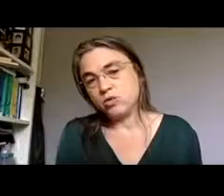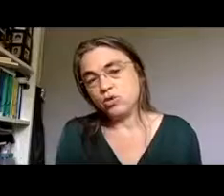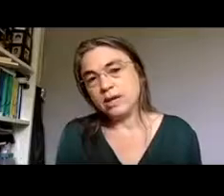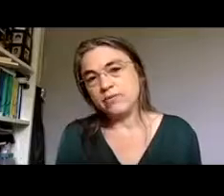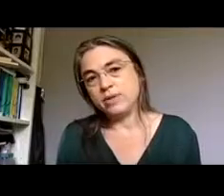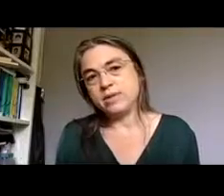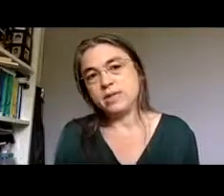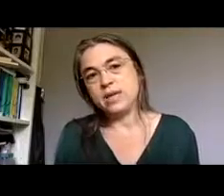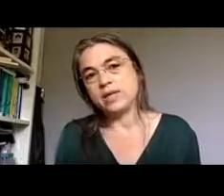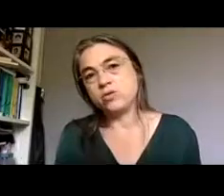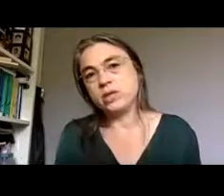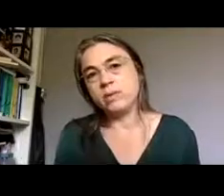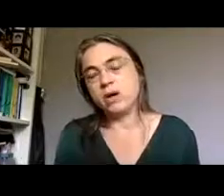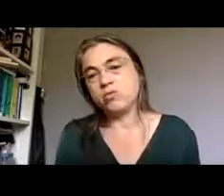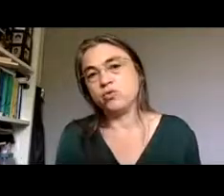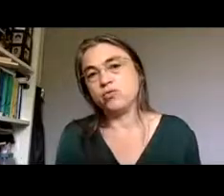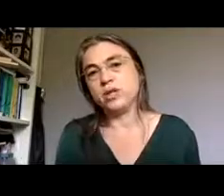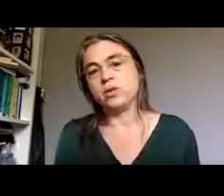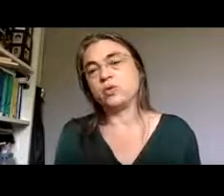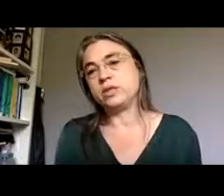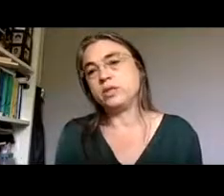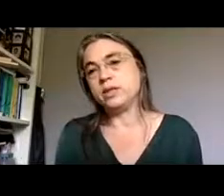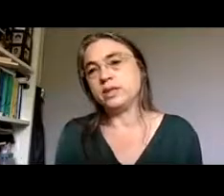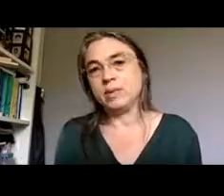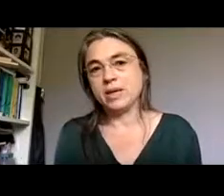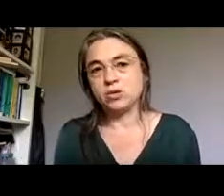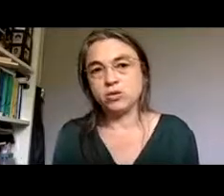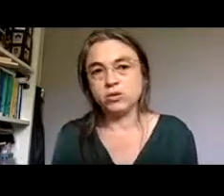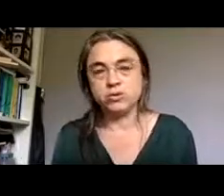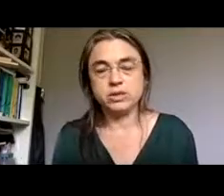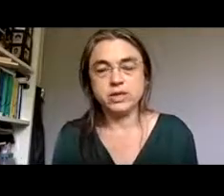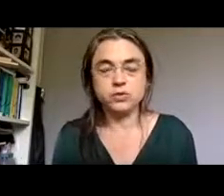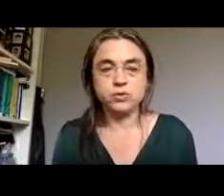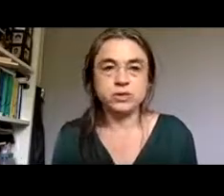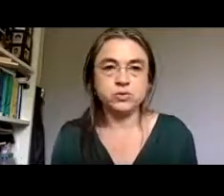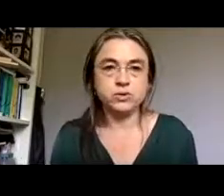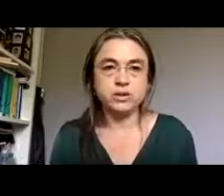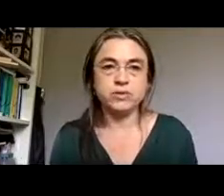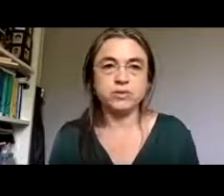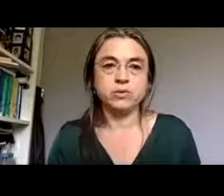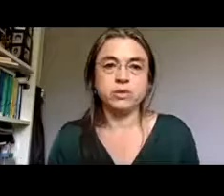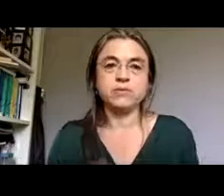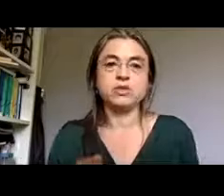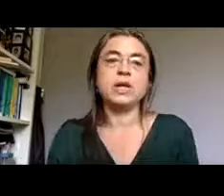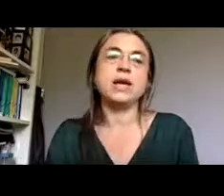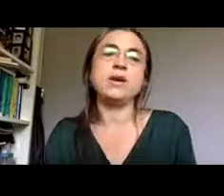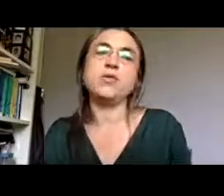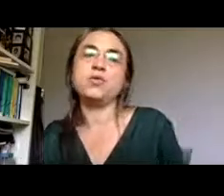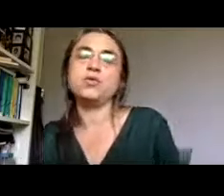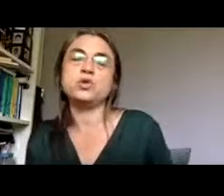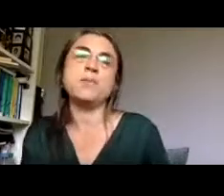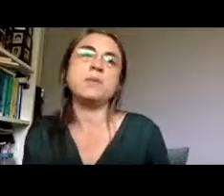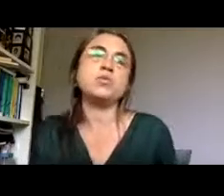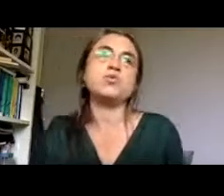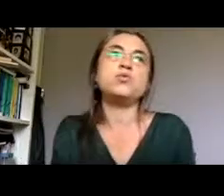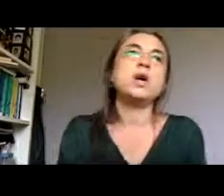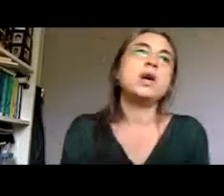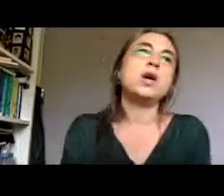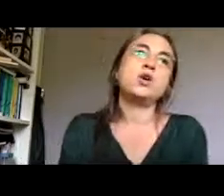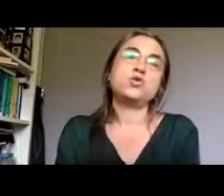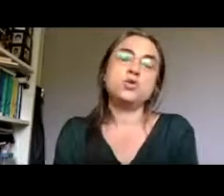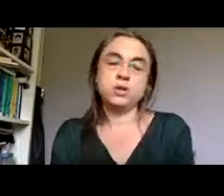ces études, elles visaient à étudier les parcours de vie et le quotidien des personnes qui associent une surdité et difficultés visuelles, avec un focus quand même